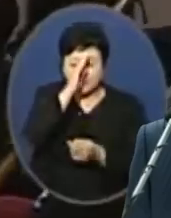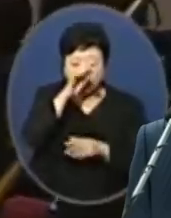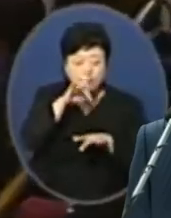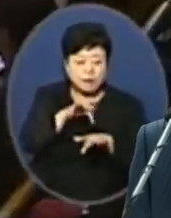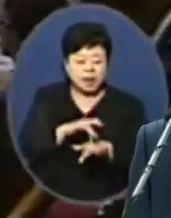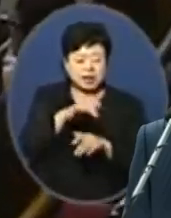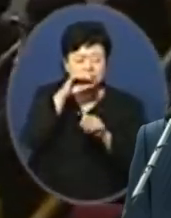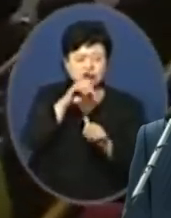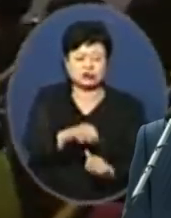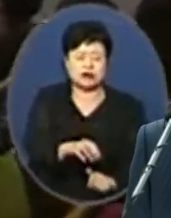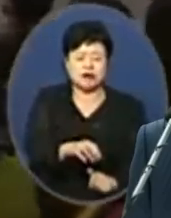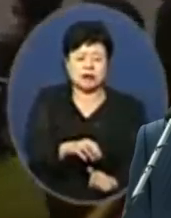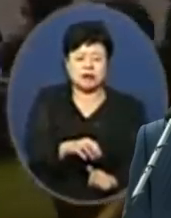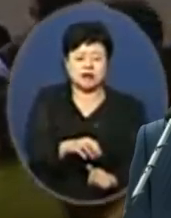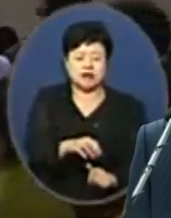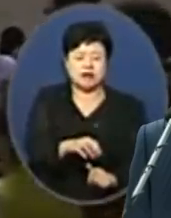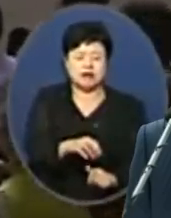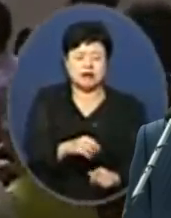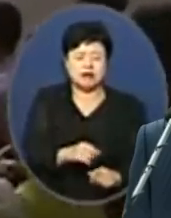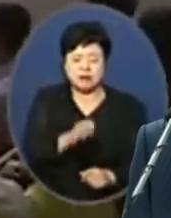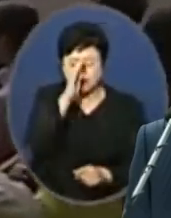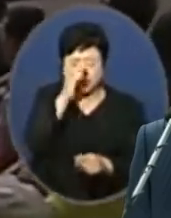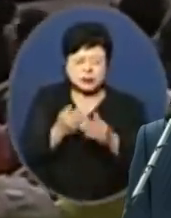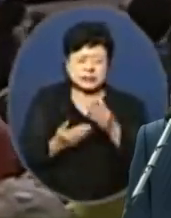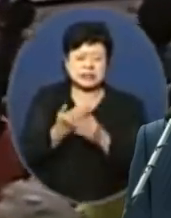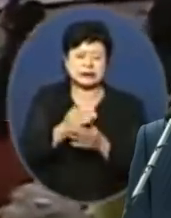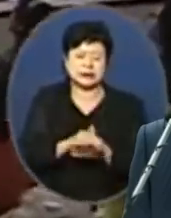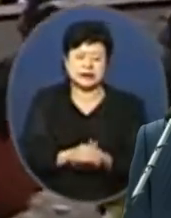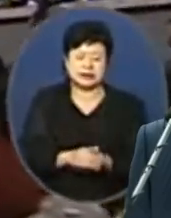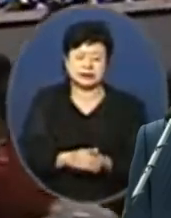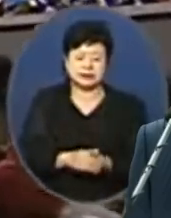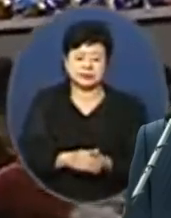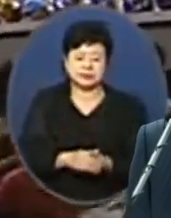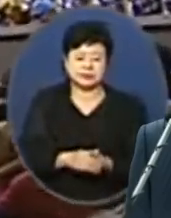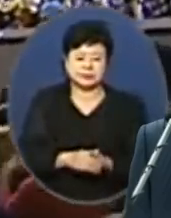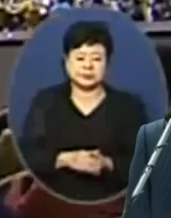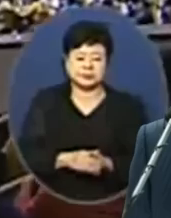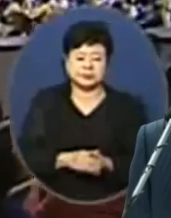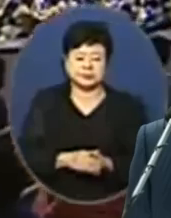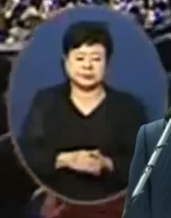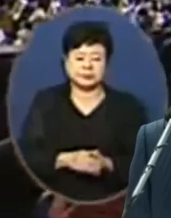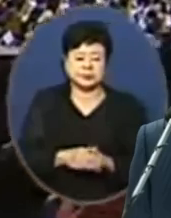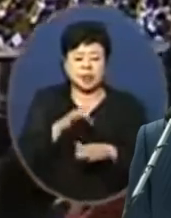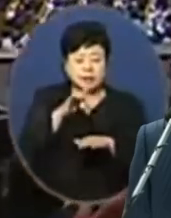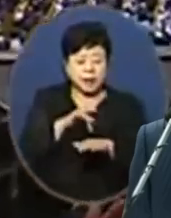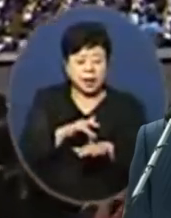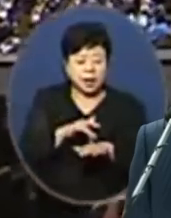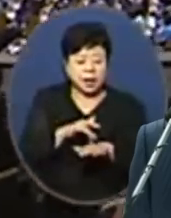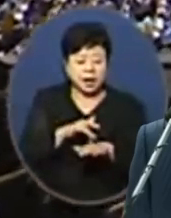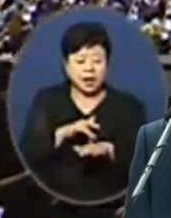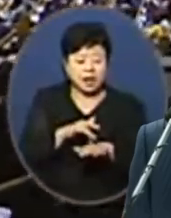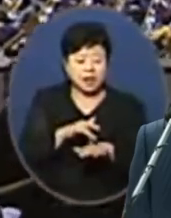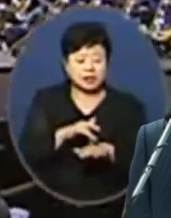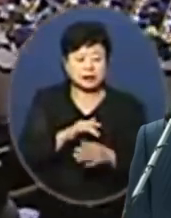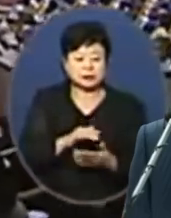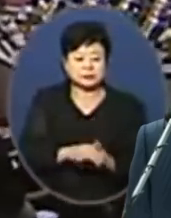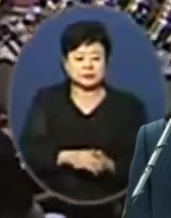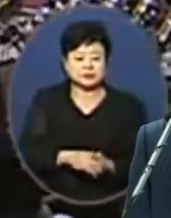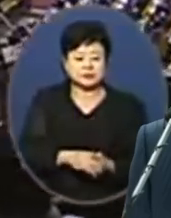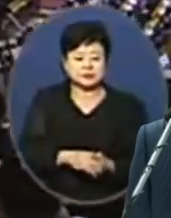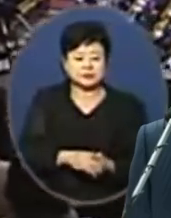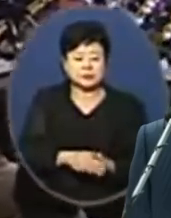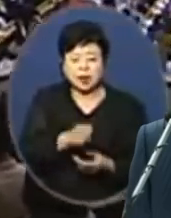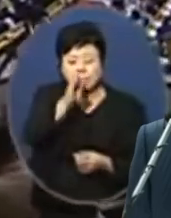마귀가 눌러서 병이 된다고 합니다. 그런데 마귀가 누른